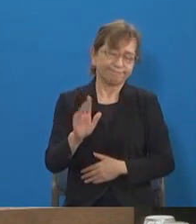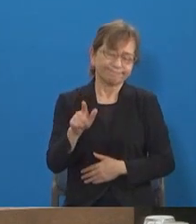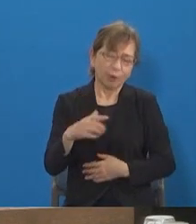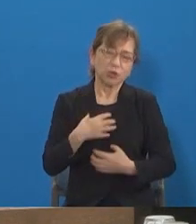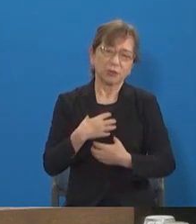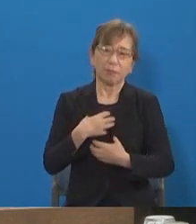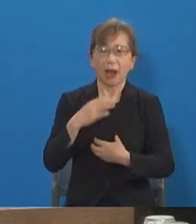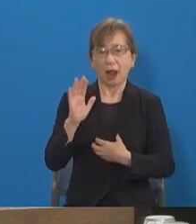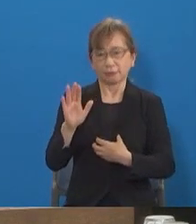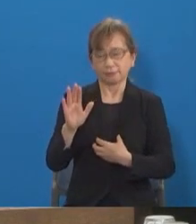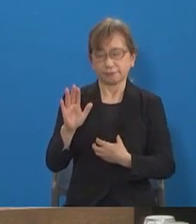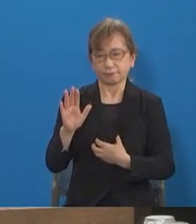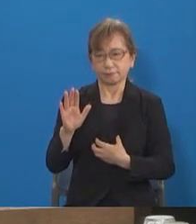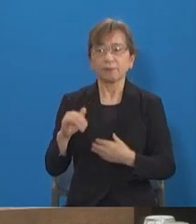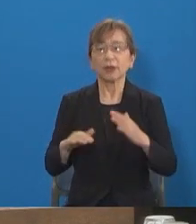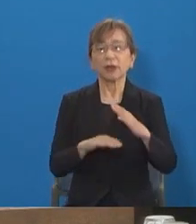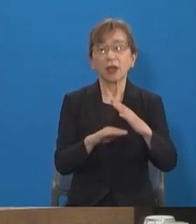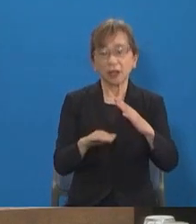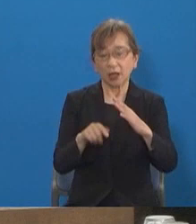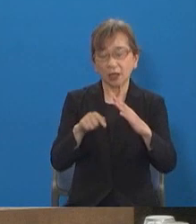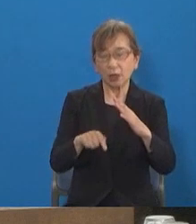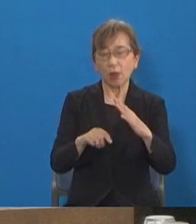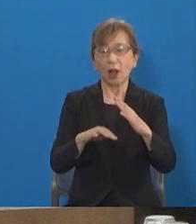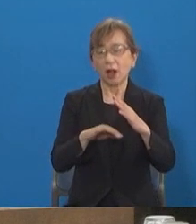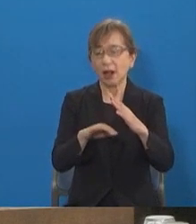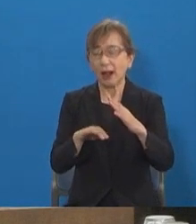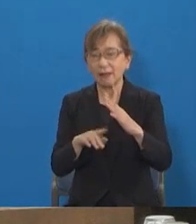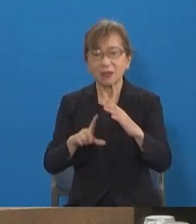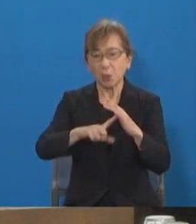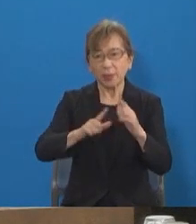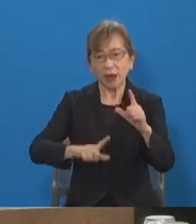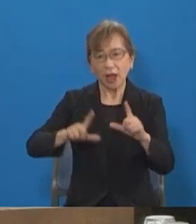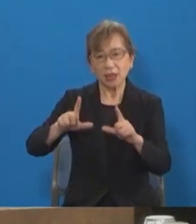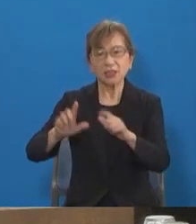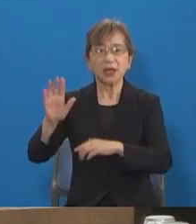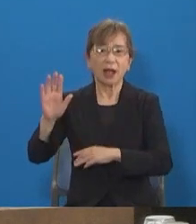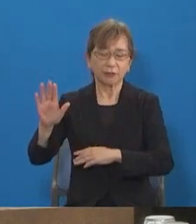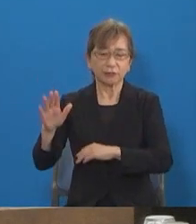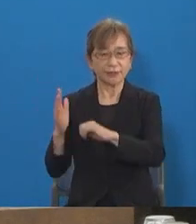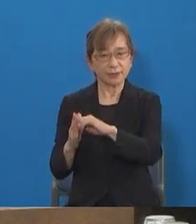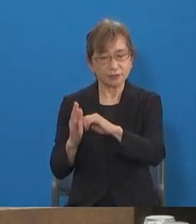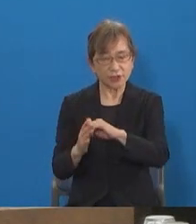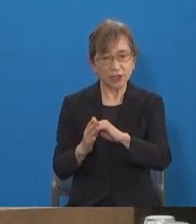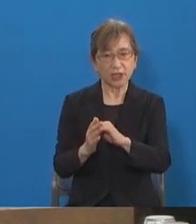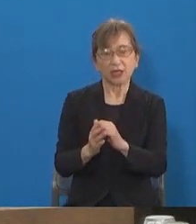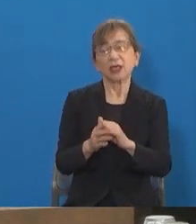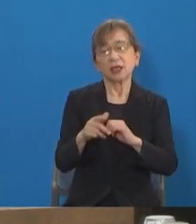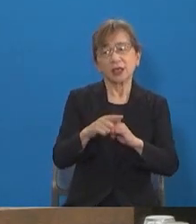ます。家庭には家庭の数だけ形があり、育児・家事の役割